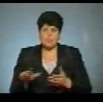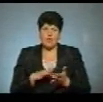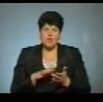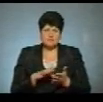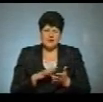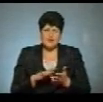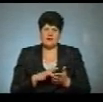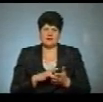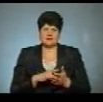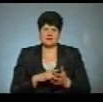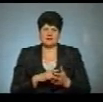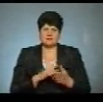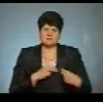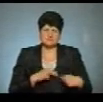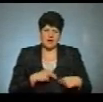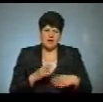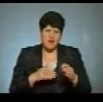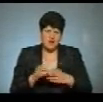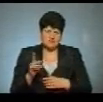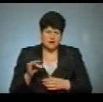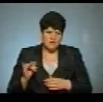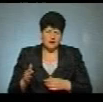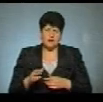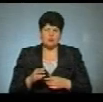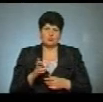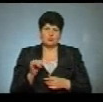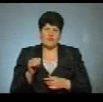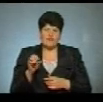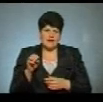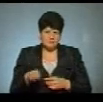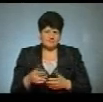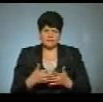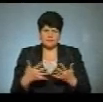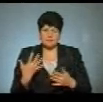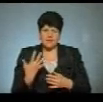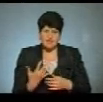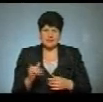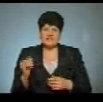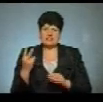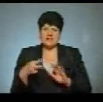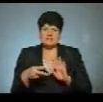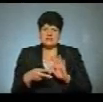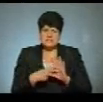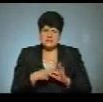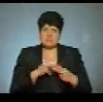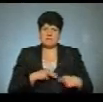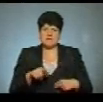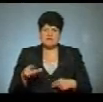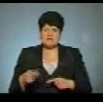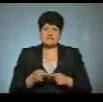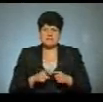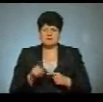бухгалтерія, інспектор з кадрів, буфетниця – 5. І 27 чоловік – це